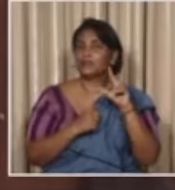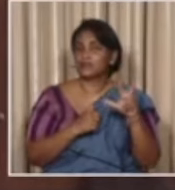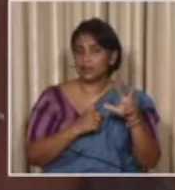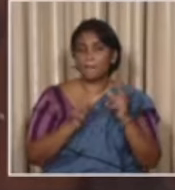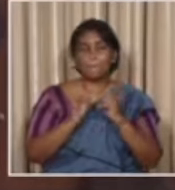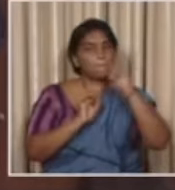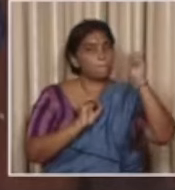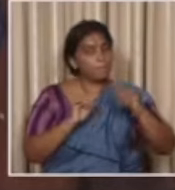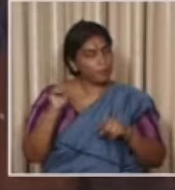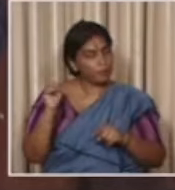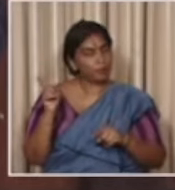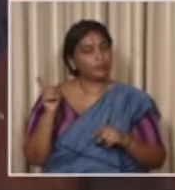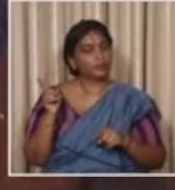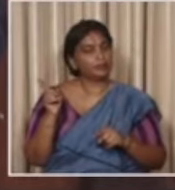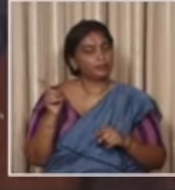වෙනිදා මඩකලපුවේ